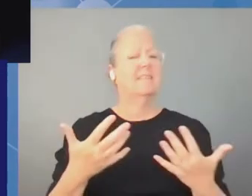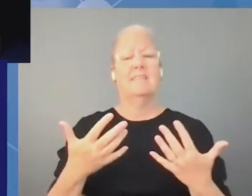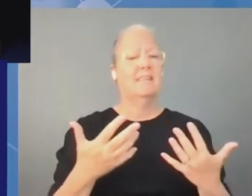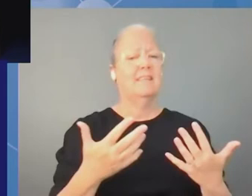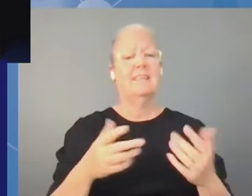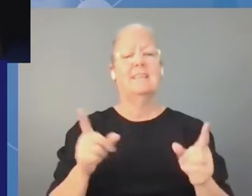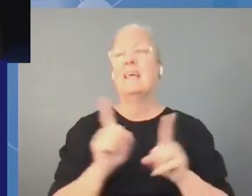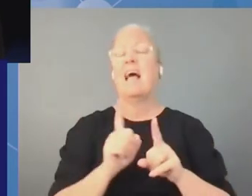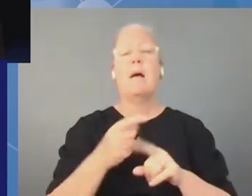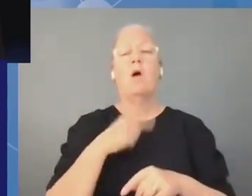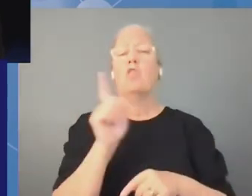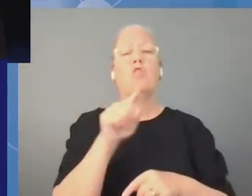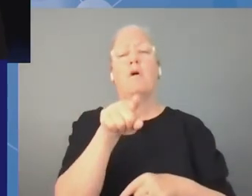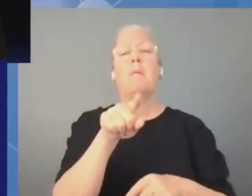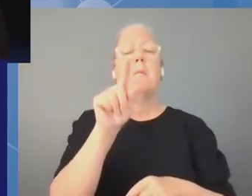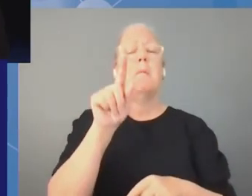这个会议论坛的吧，